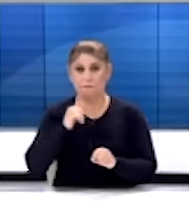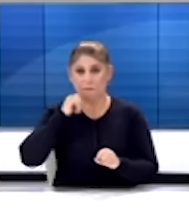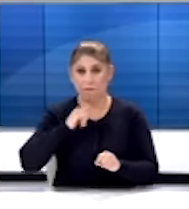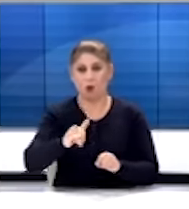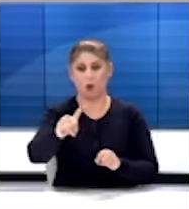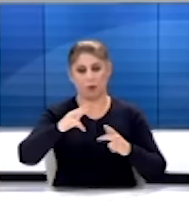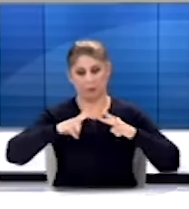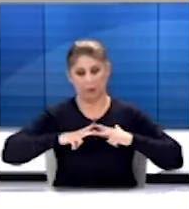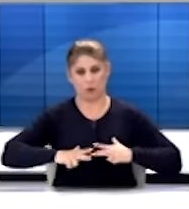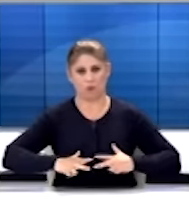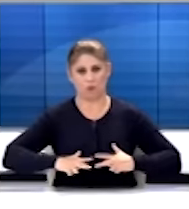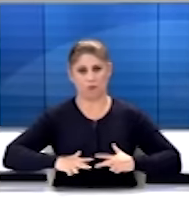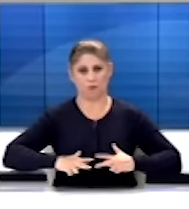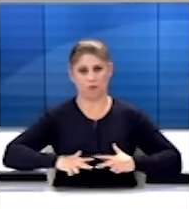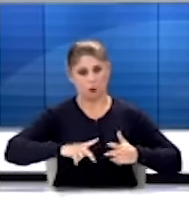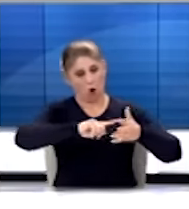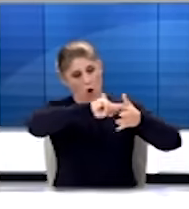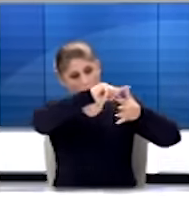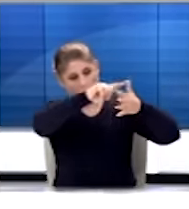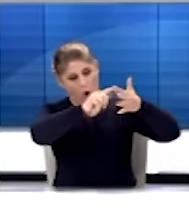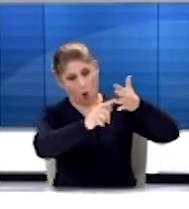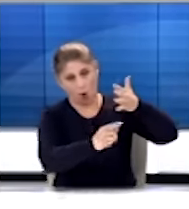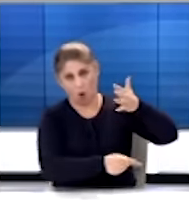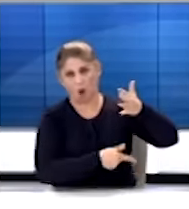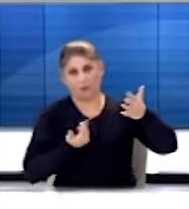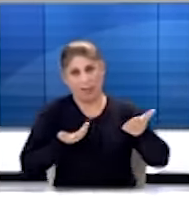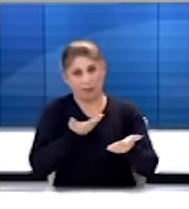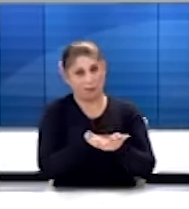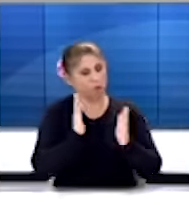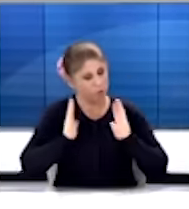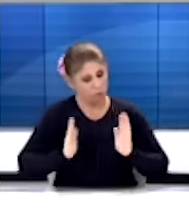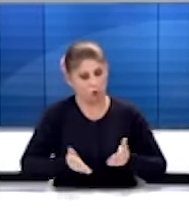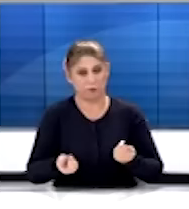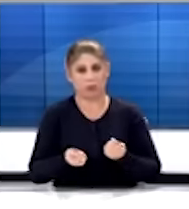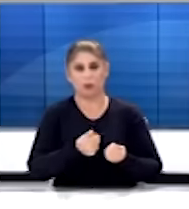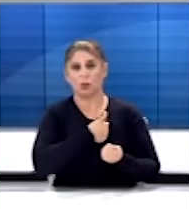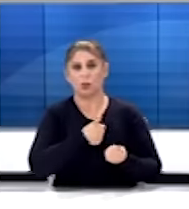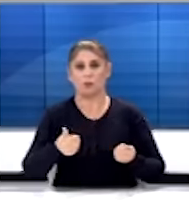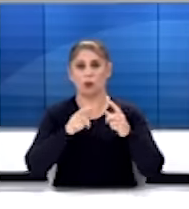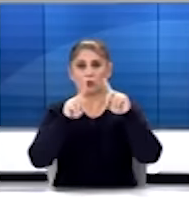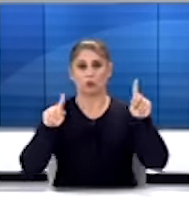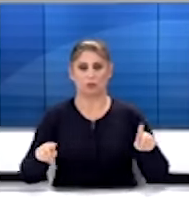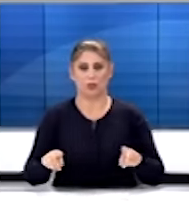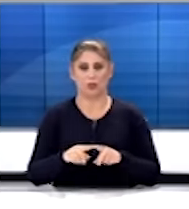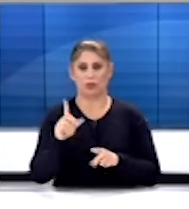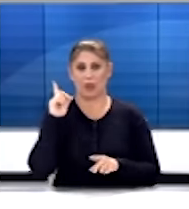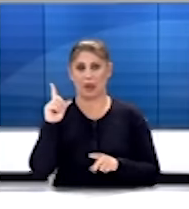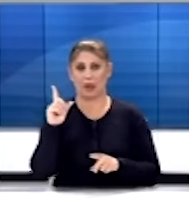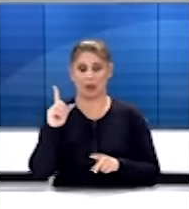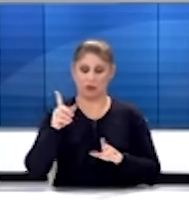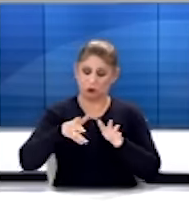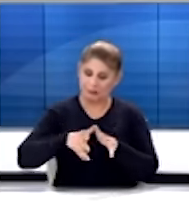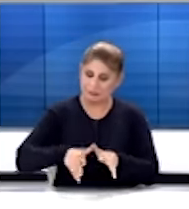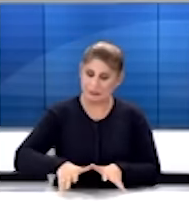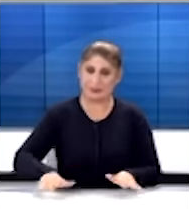μόνιμη ικανοποίηση των παραπάνω αιτημάτων μπορεί να υλοποιηθεί μόνο στο πλαίσιο ενός